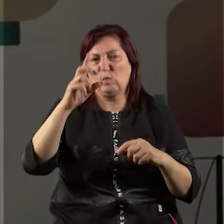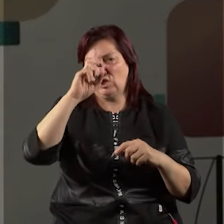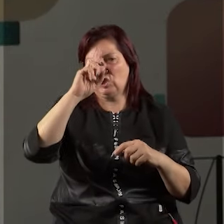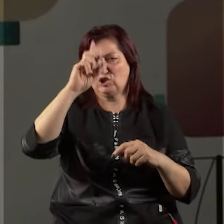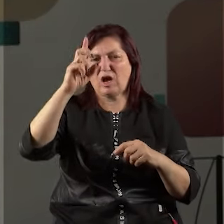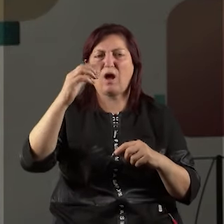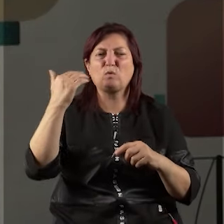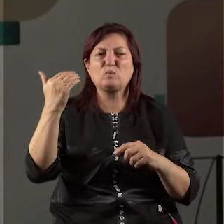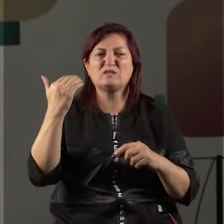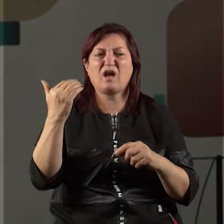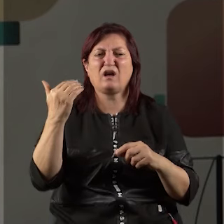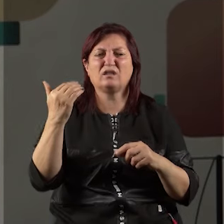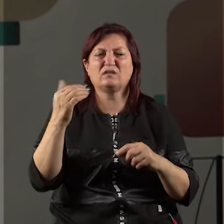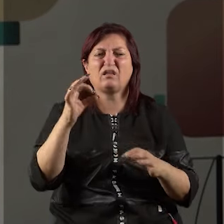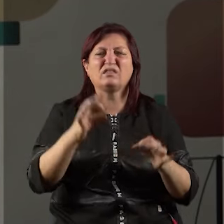հատկապես